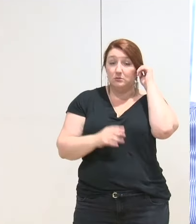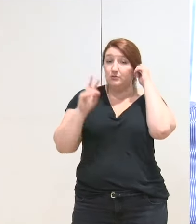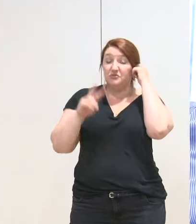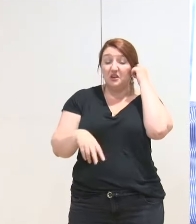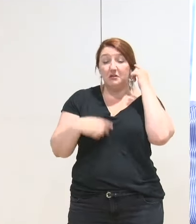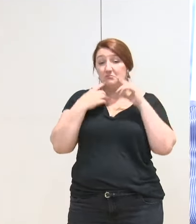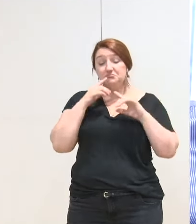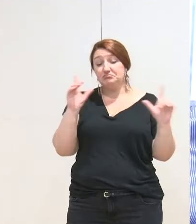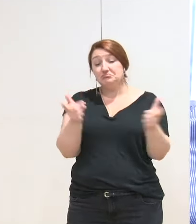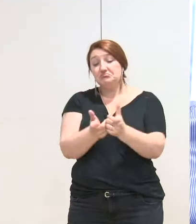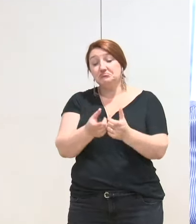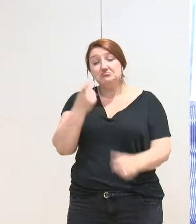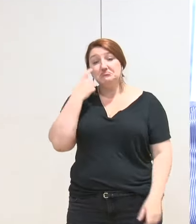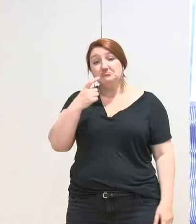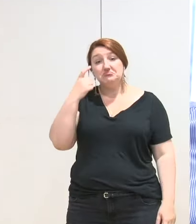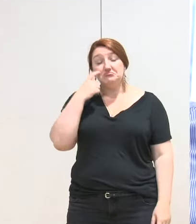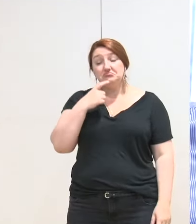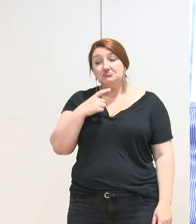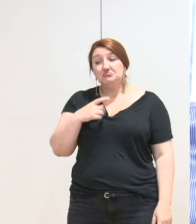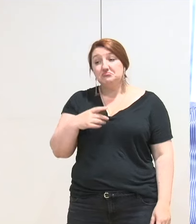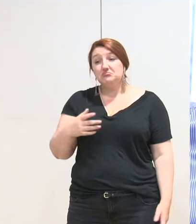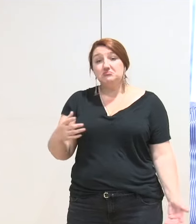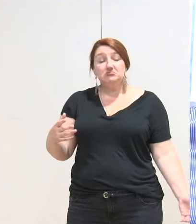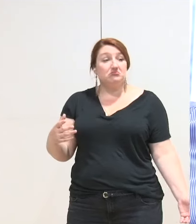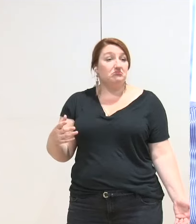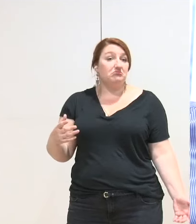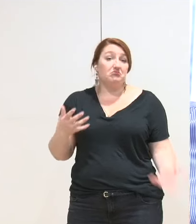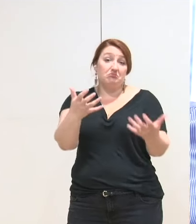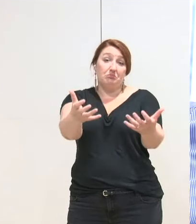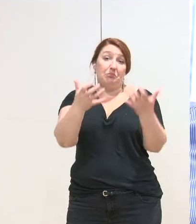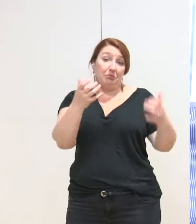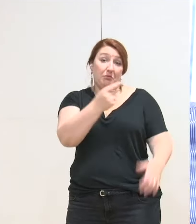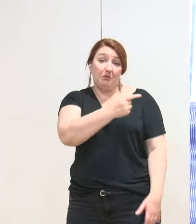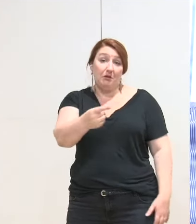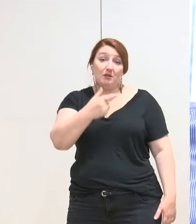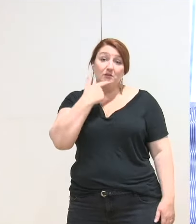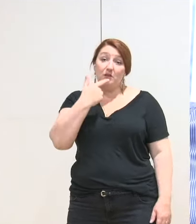accablant que pour une fois il n'y a pas besoin d'en dire